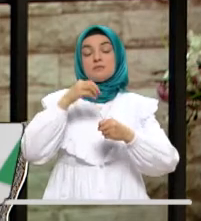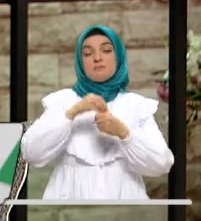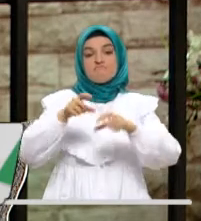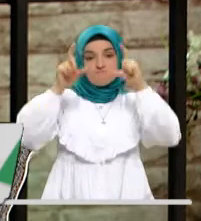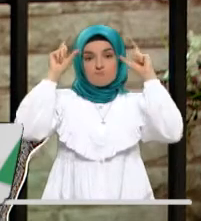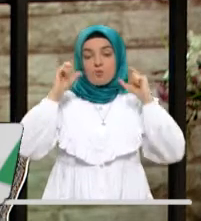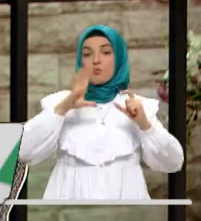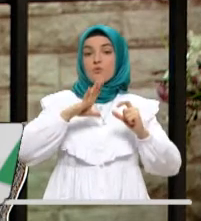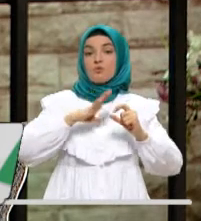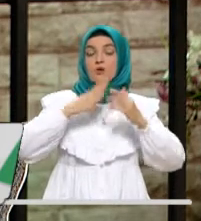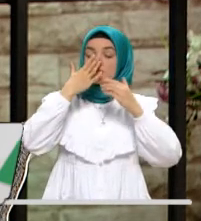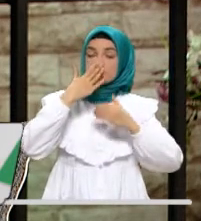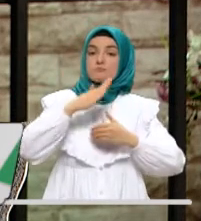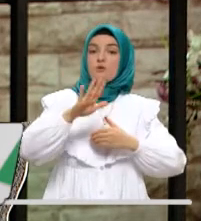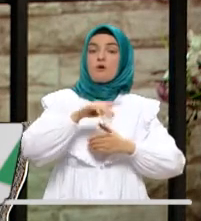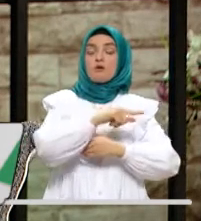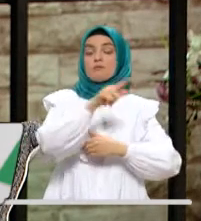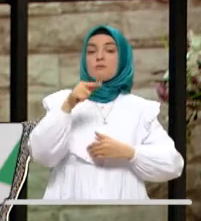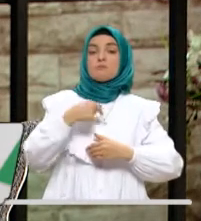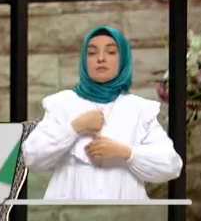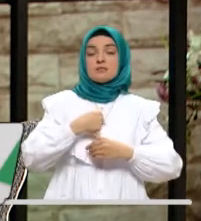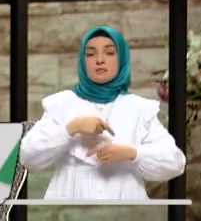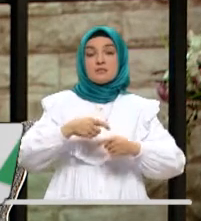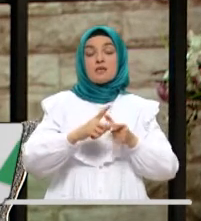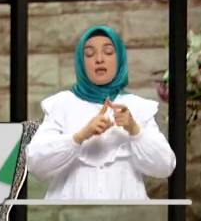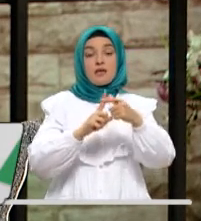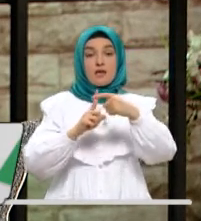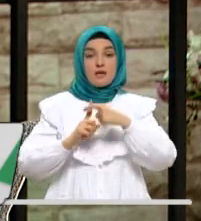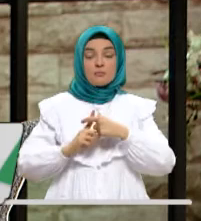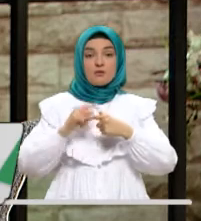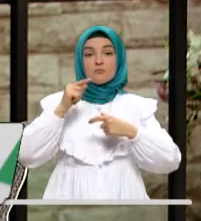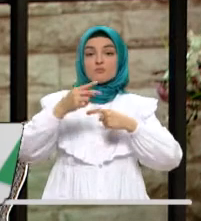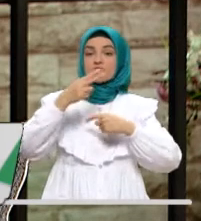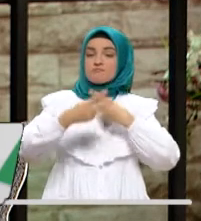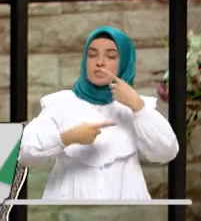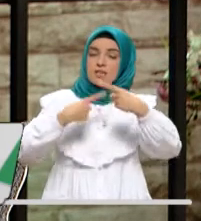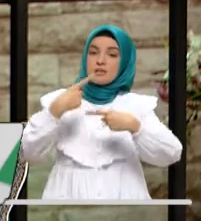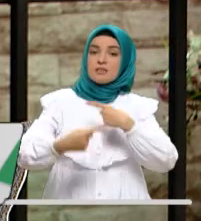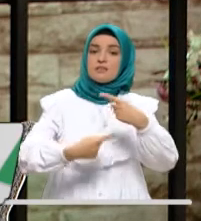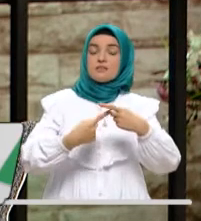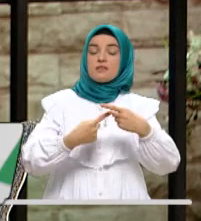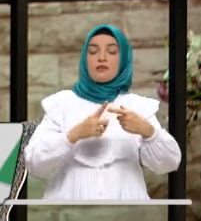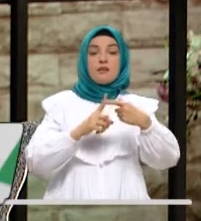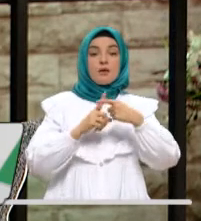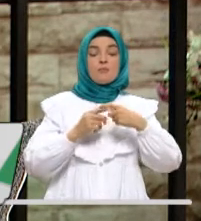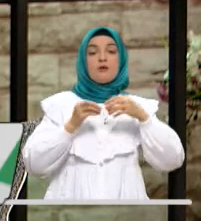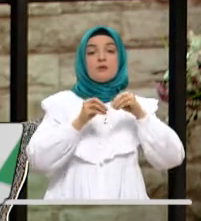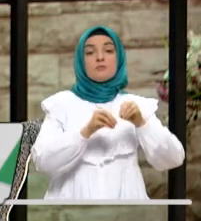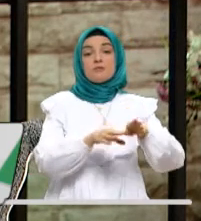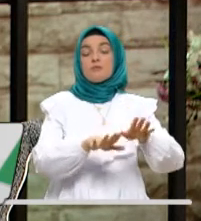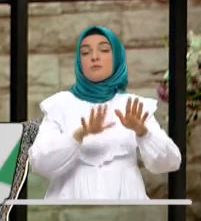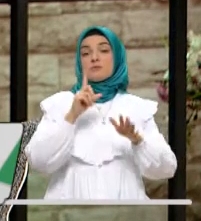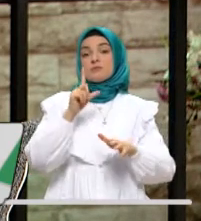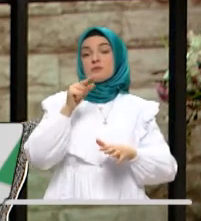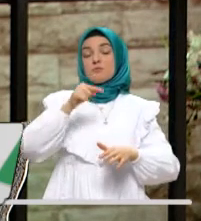emanet. Gelecek nesillere bırakacağımız emanet olarak da bakmak lazım. O açıdan bilinçli olmak kesinlikle lazım. Kullandığımız